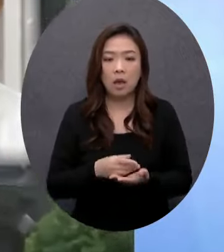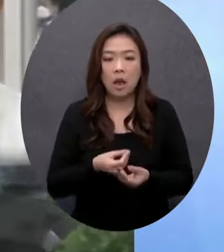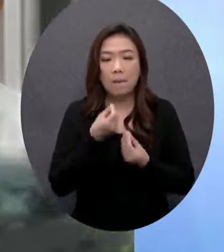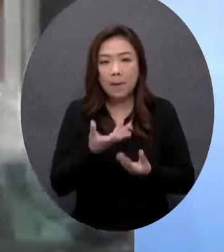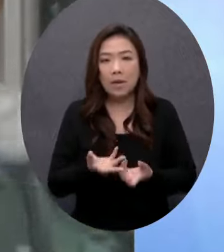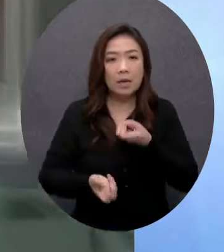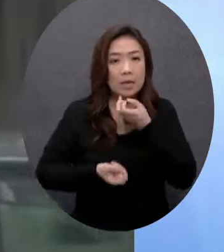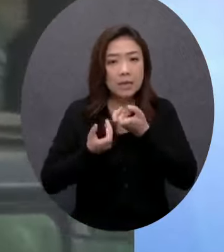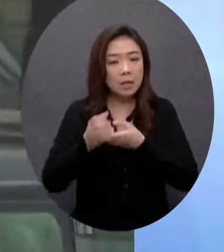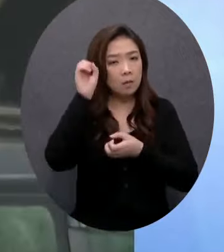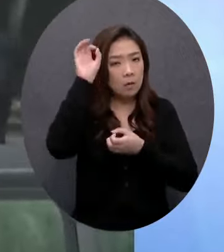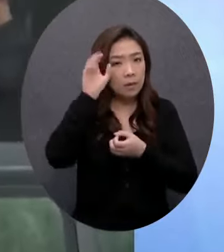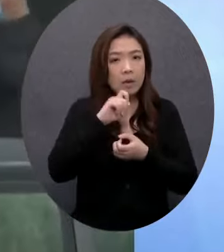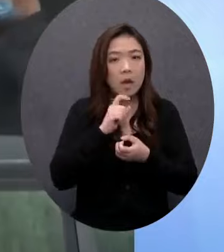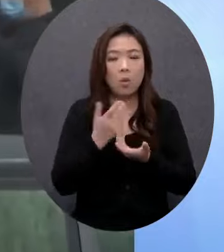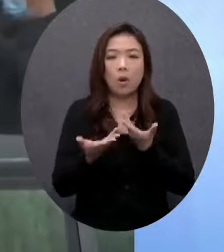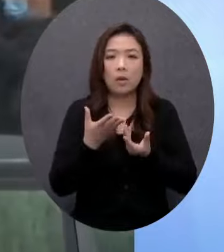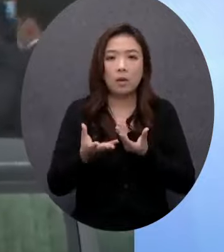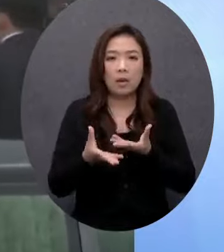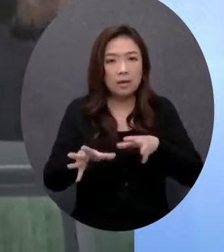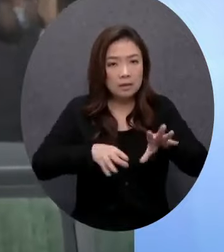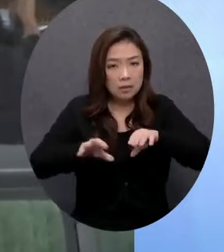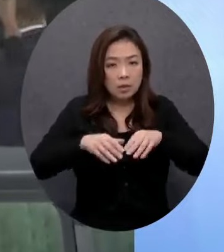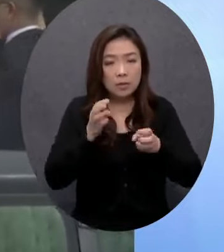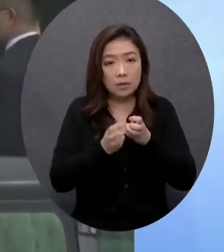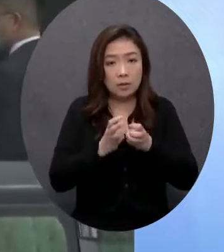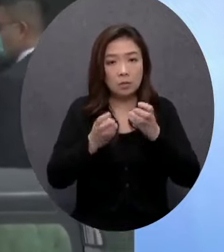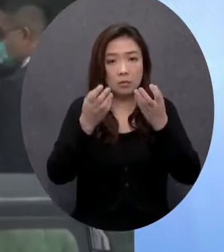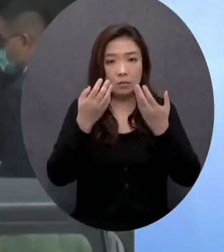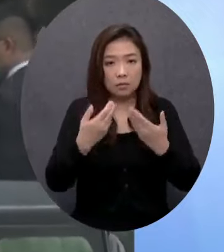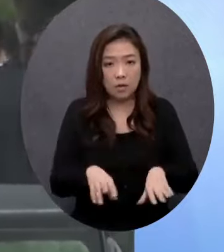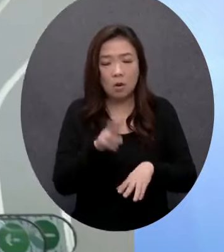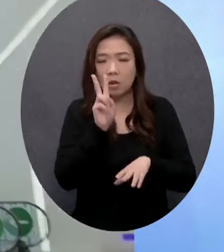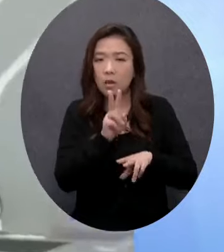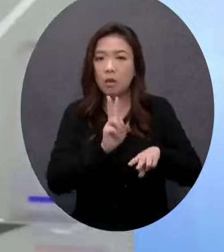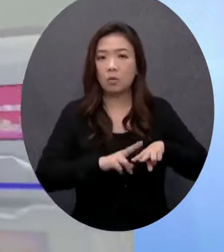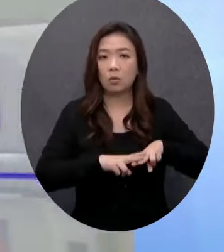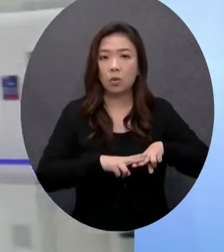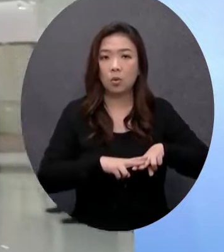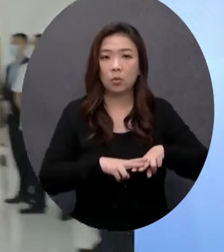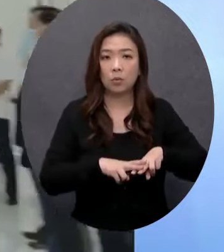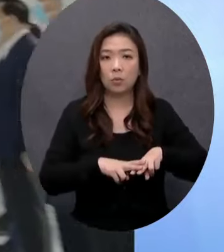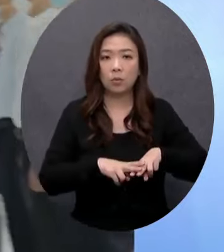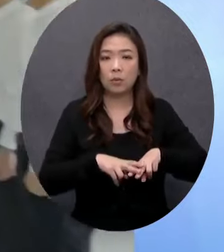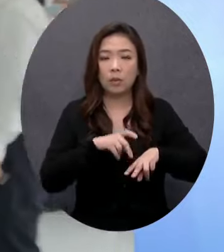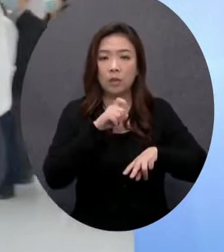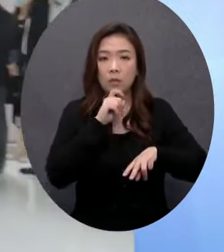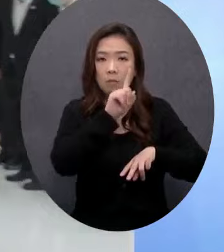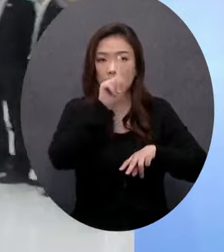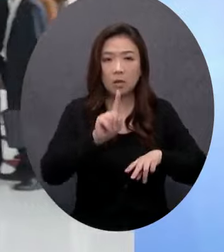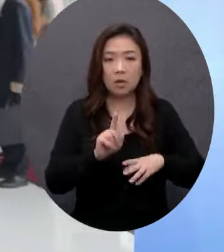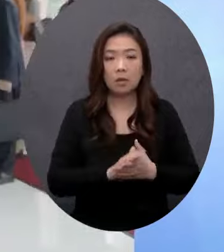嚟啦，或者收集咗啲资料之后啊，睇下中央有啲咩嘢可